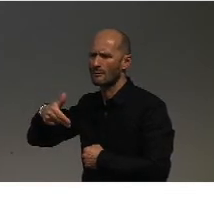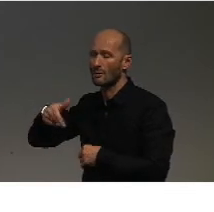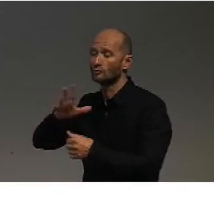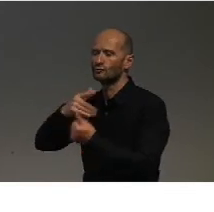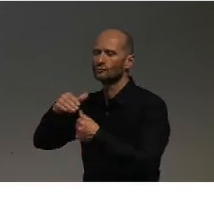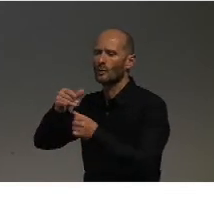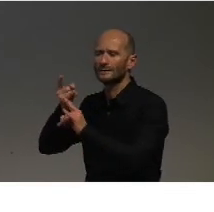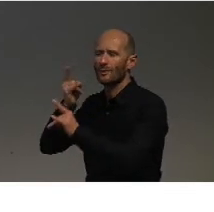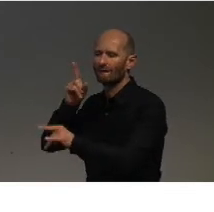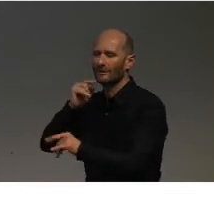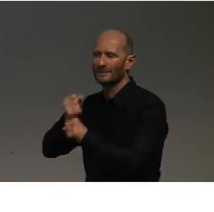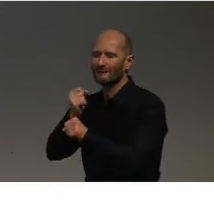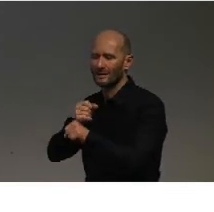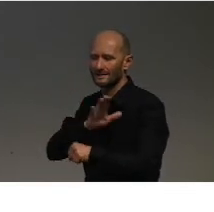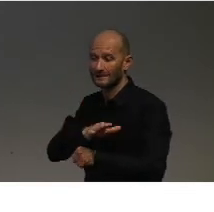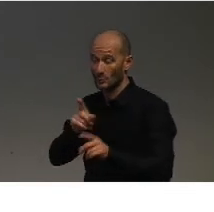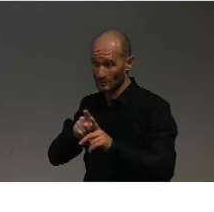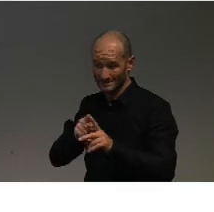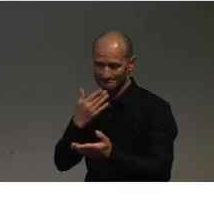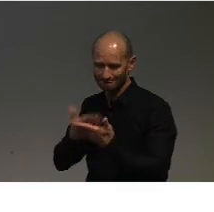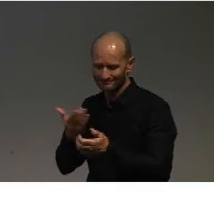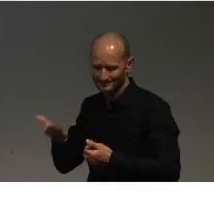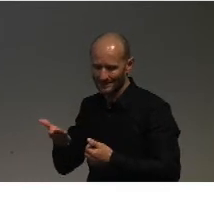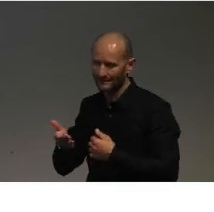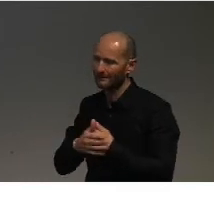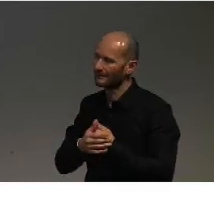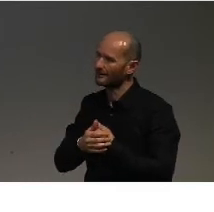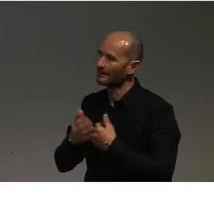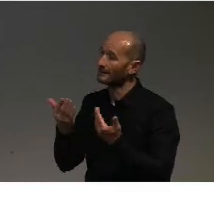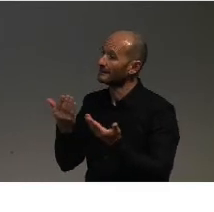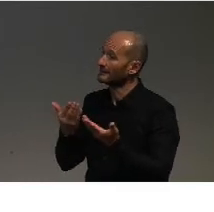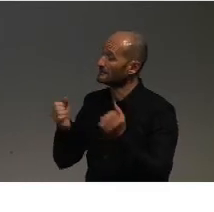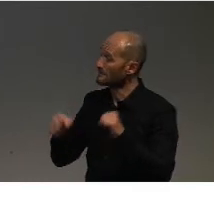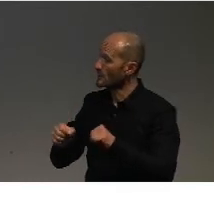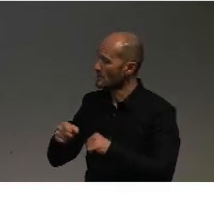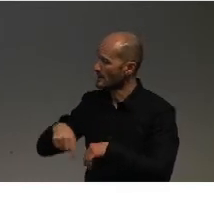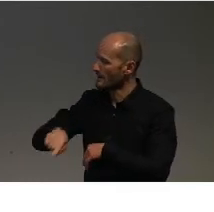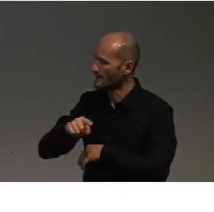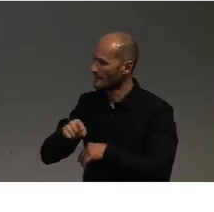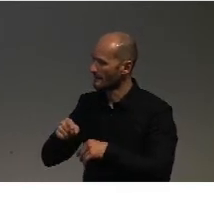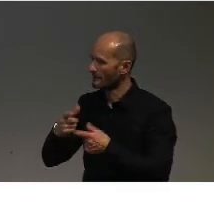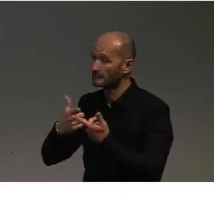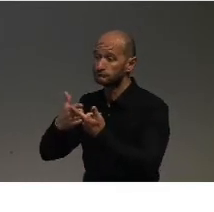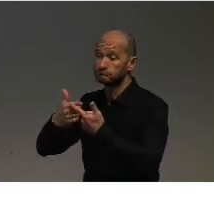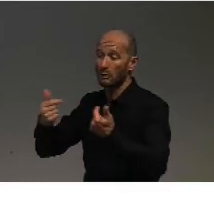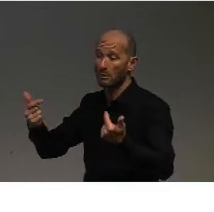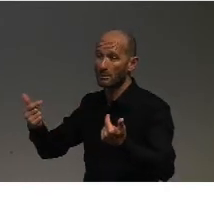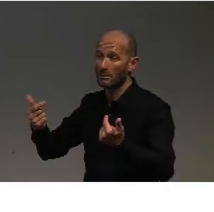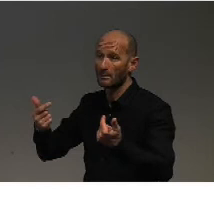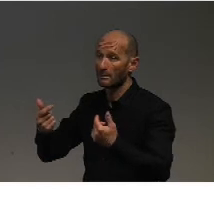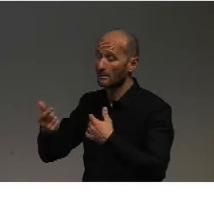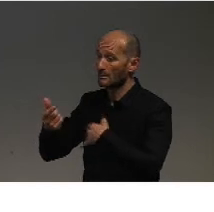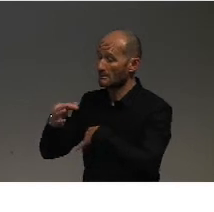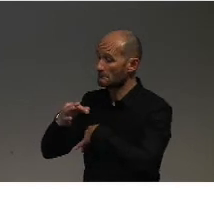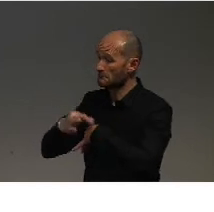y avait aussi cette notion de facteurs divers qui pouvaient contribuer à l'apparition des